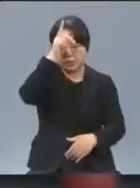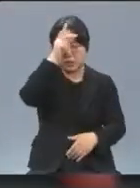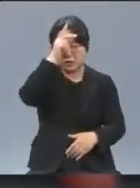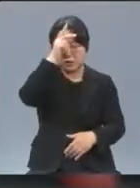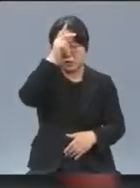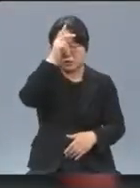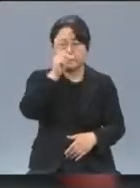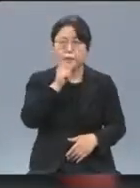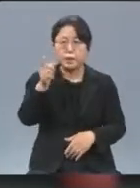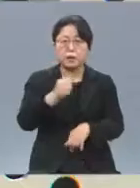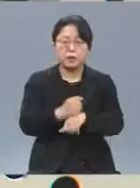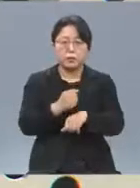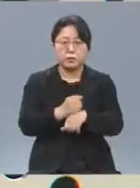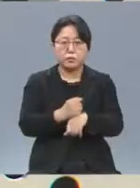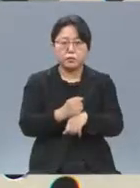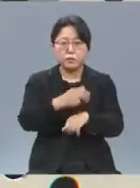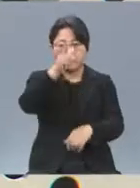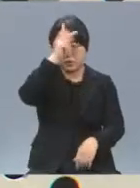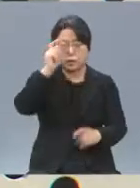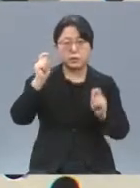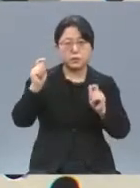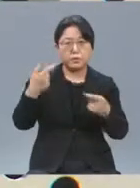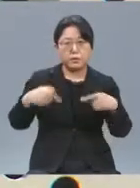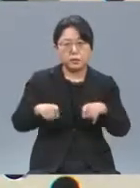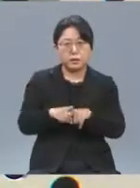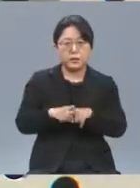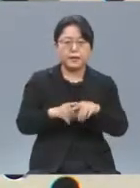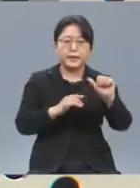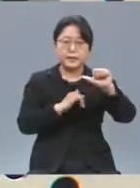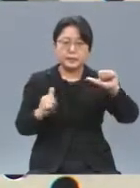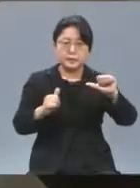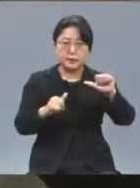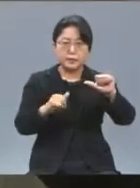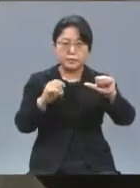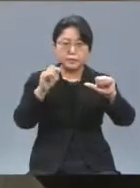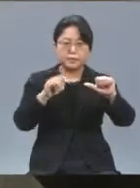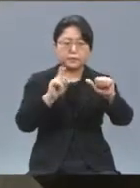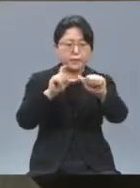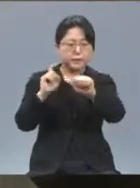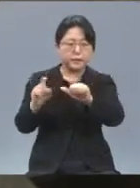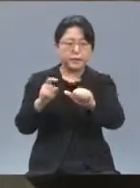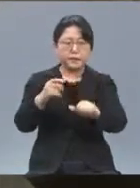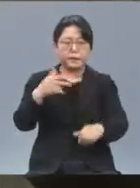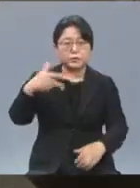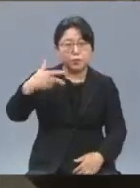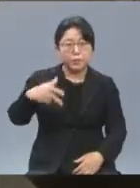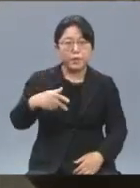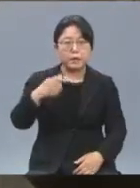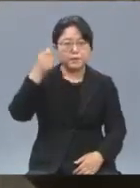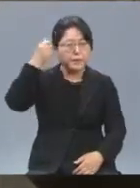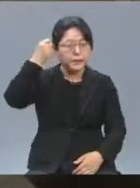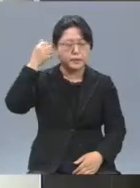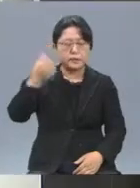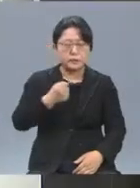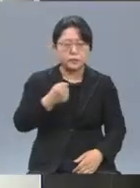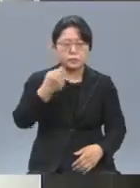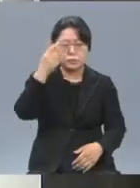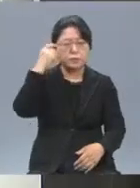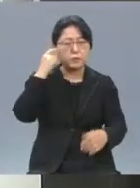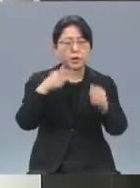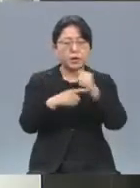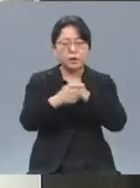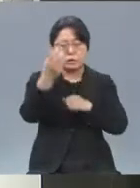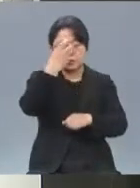알렸고 경찰은 클럽에서 함께 있었던 5명을 특정하고 소변과 머리카락 등을 추취해 국과수에